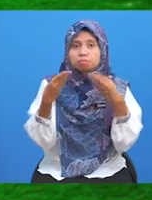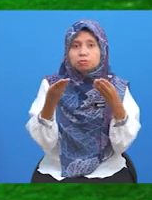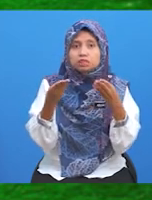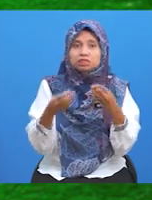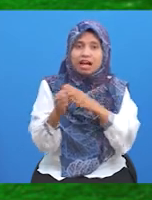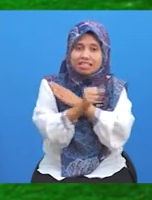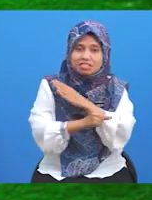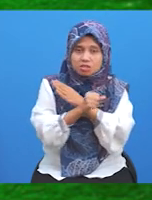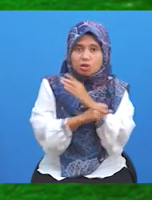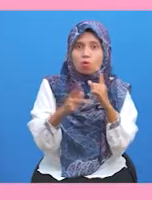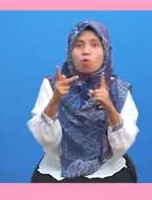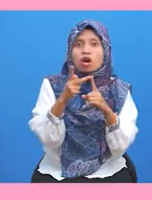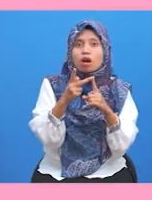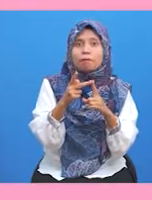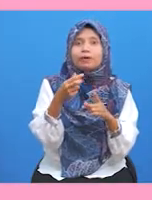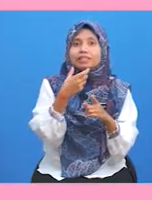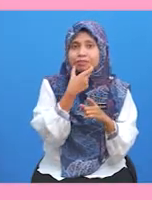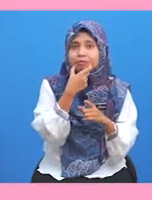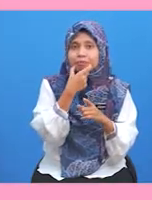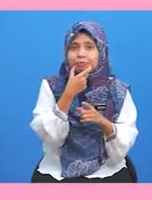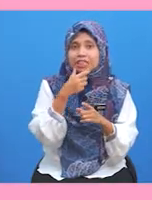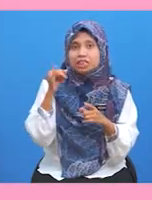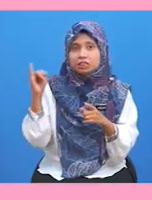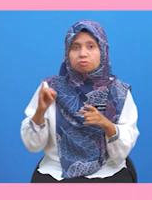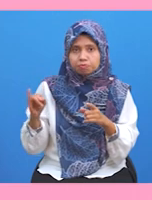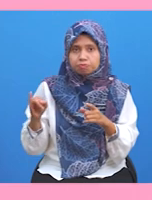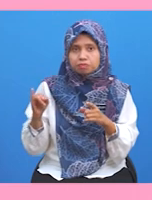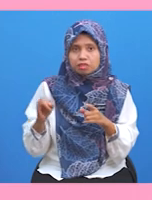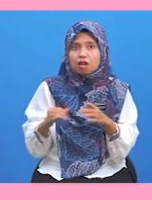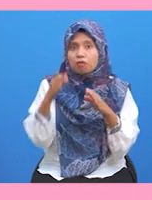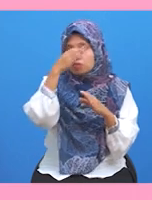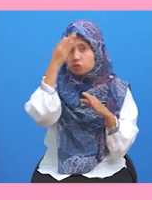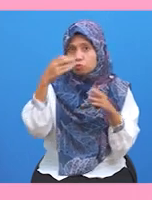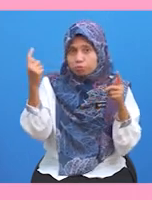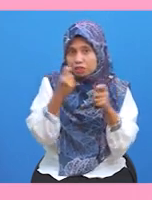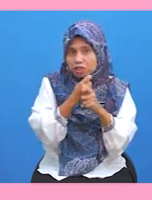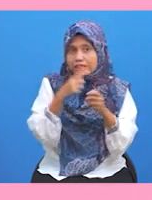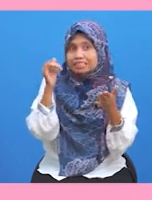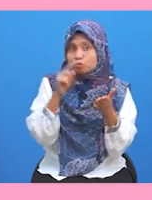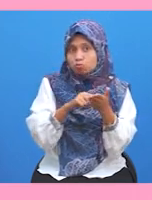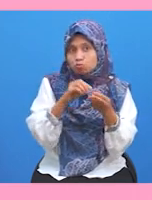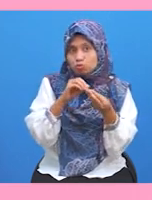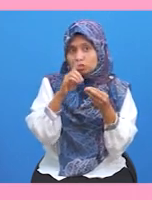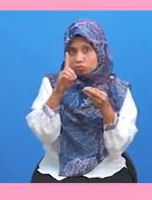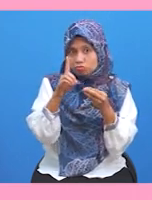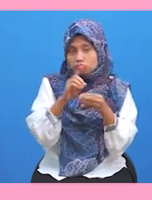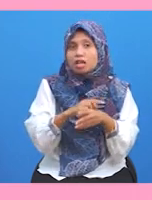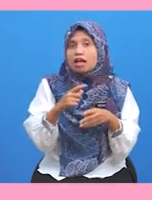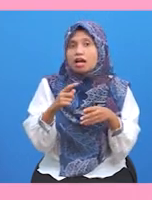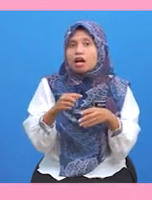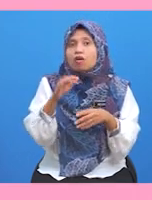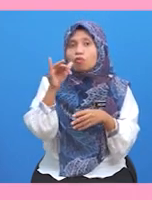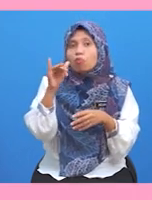Sarawak kepada British. Faktor penentangan penyerahan Sarawak kepada British. Faktor pertama,